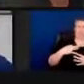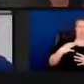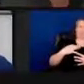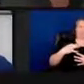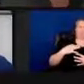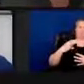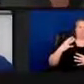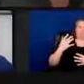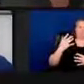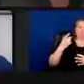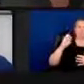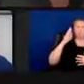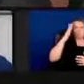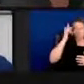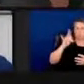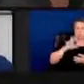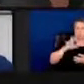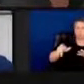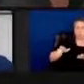tuki